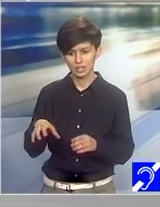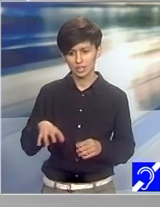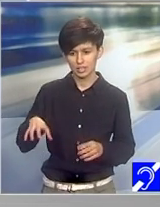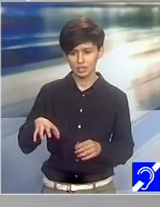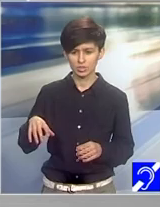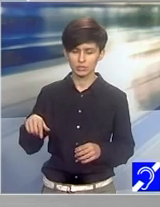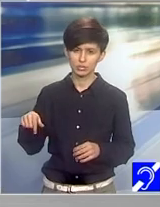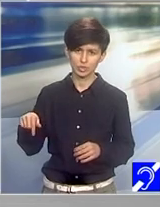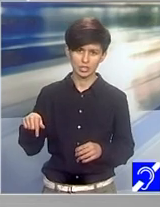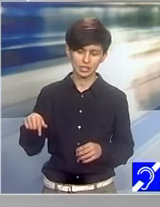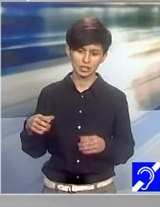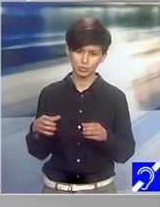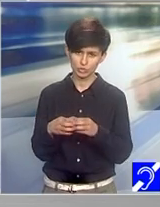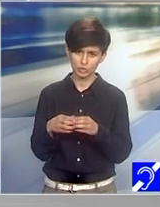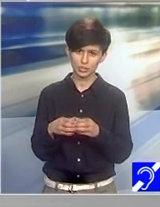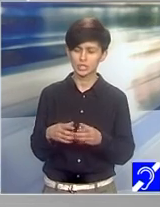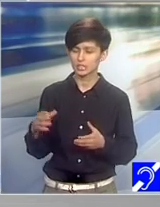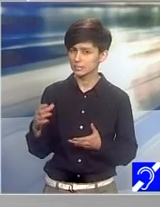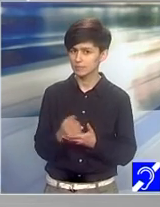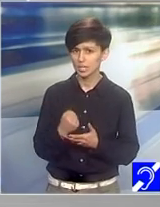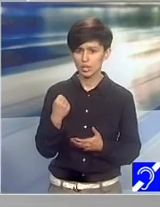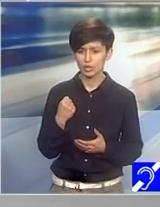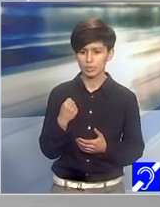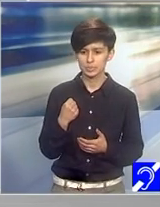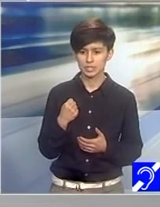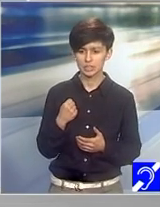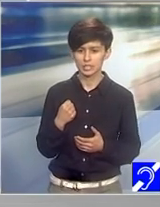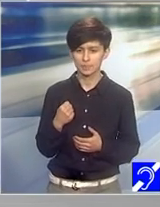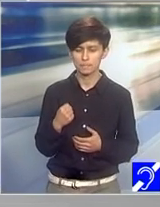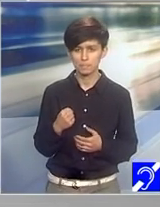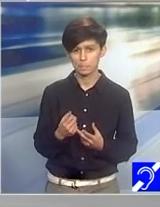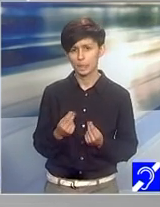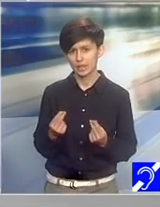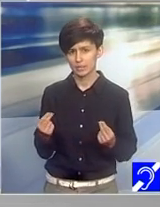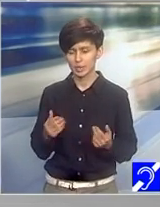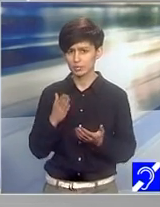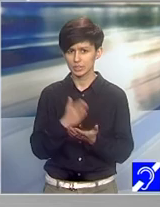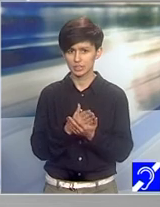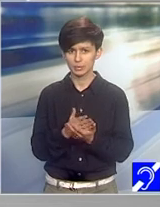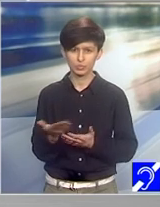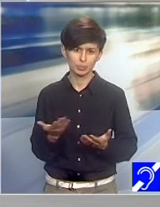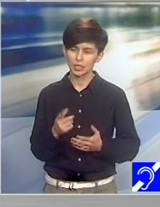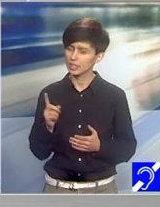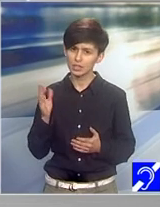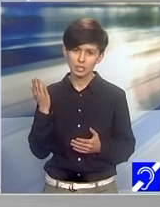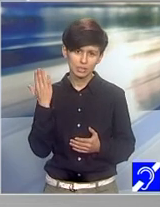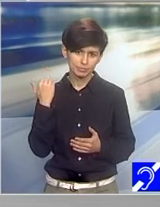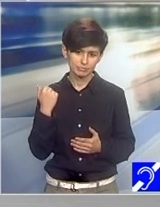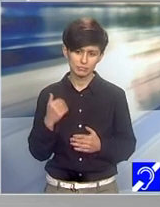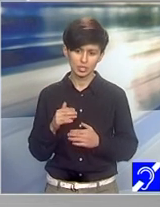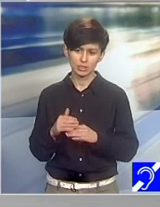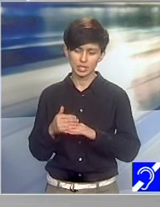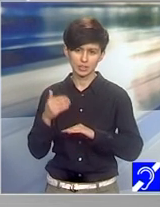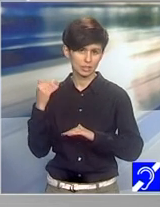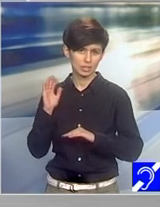unite, să dobândească în cadrul dietei de la Sibiu o serie de drepturi pe care nu le avuseseră până atunci